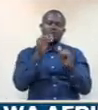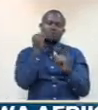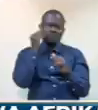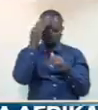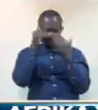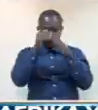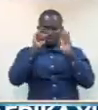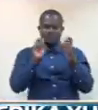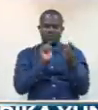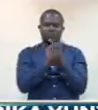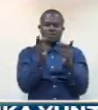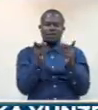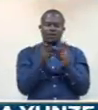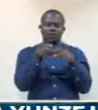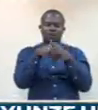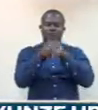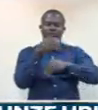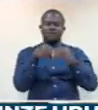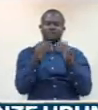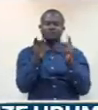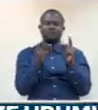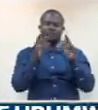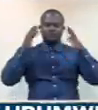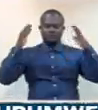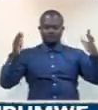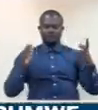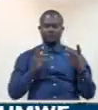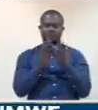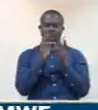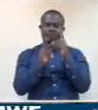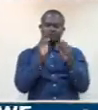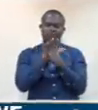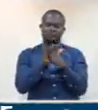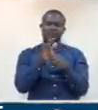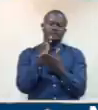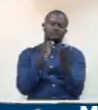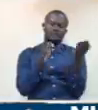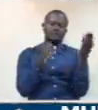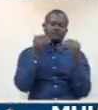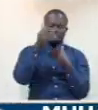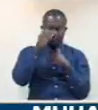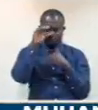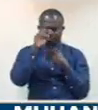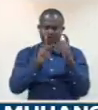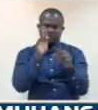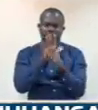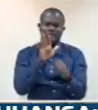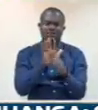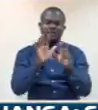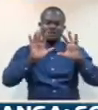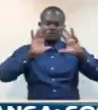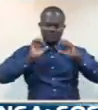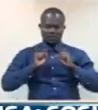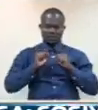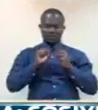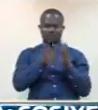ko twahuriye ahantu mu masoko twahuriye ahantu mu maduka manini twahuriye ahantu hahurira abantu benshi muri za gare tukabura uvunga nzoka kwirinda